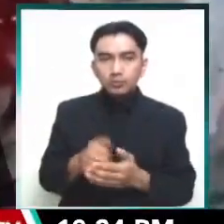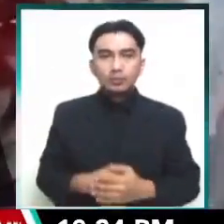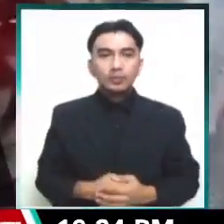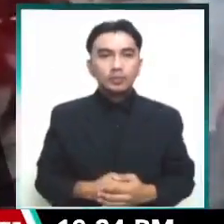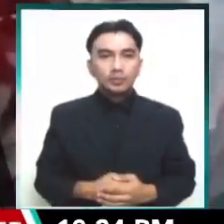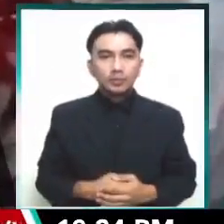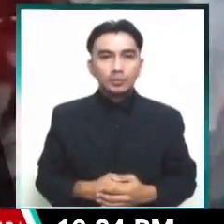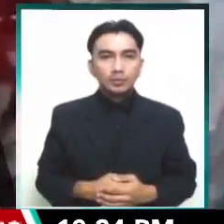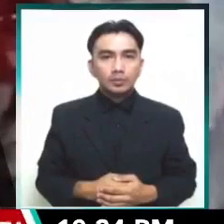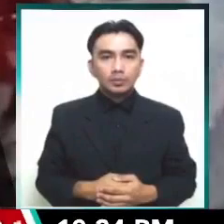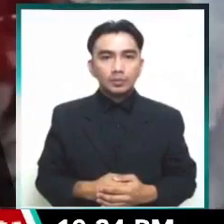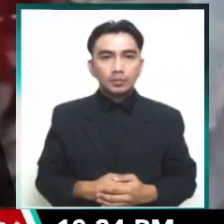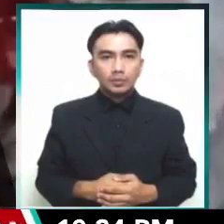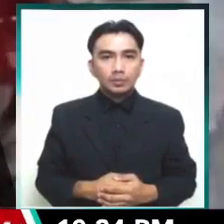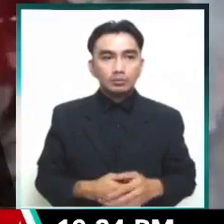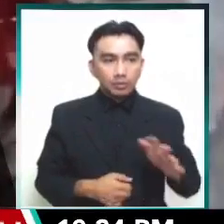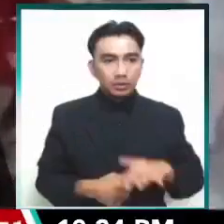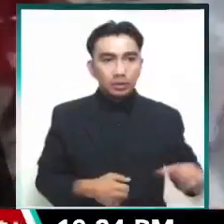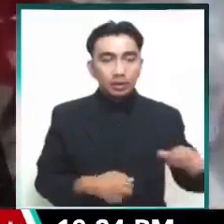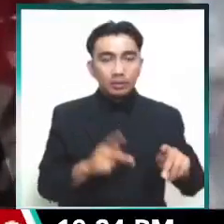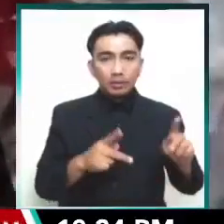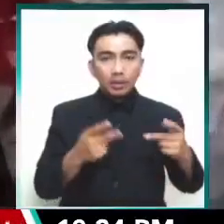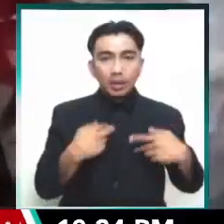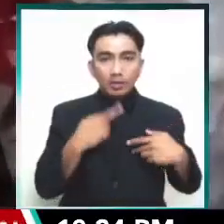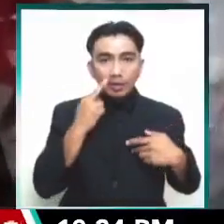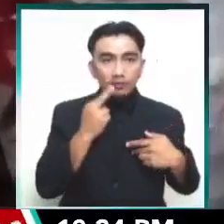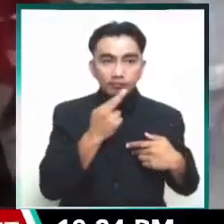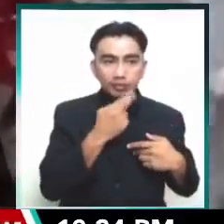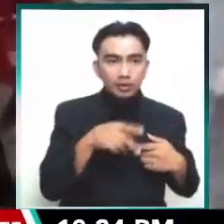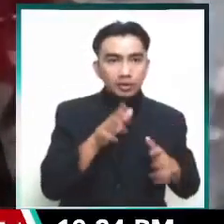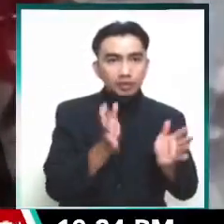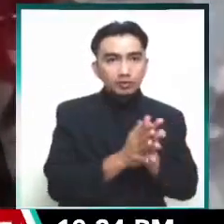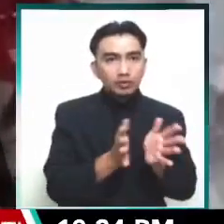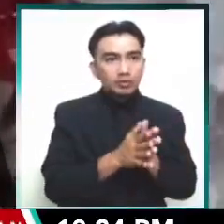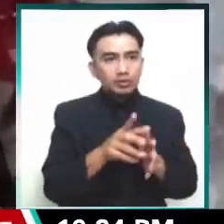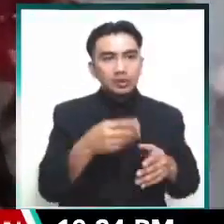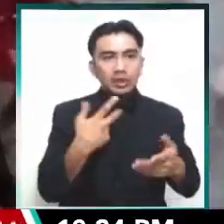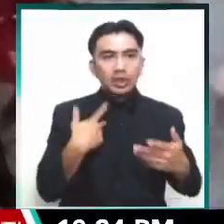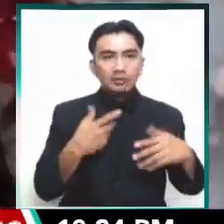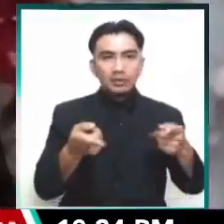Napatili naman ang mga nasa kainang ito nang magliparan ang ilang gamit.